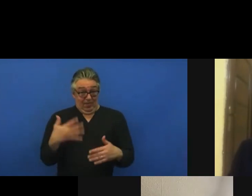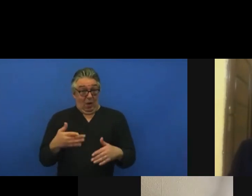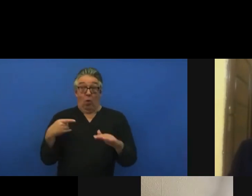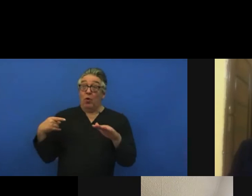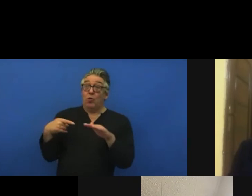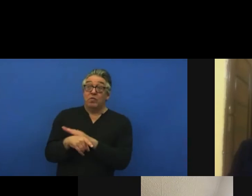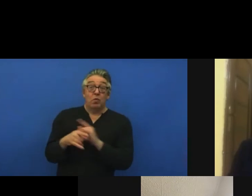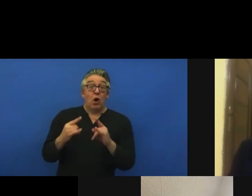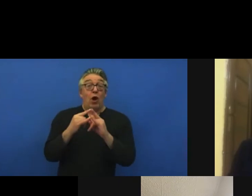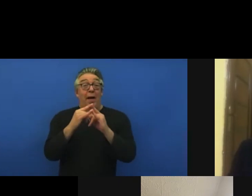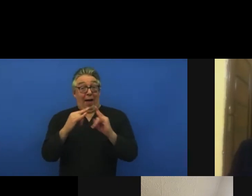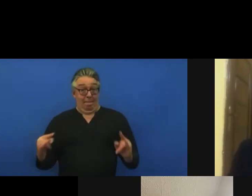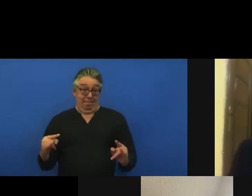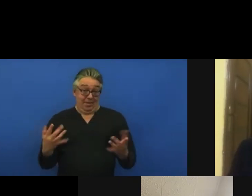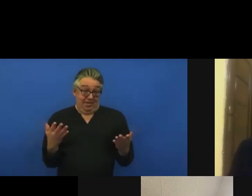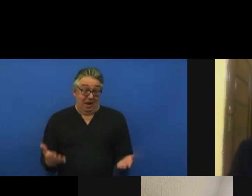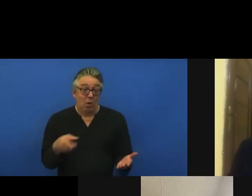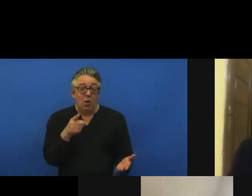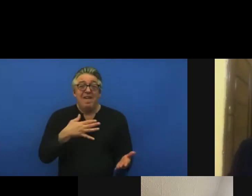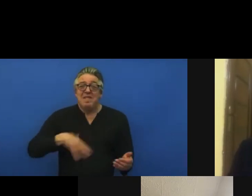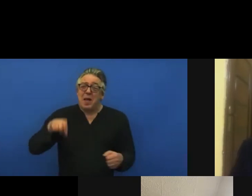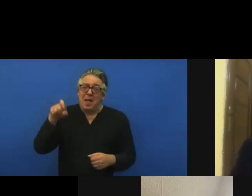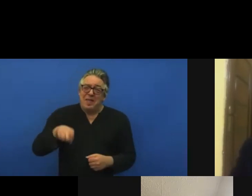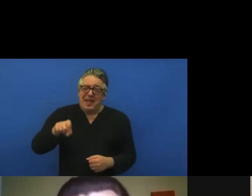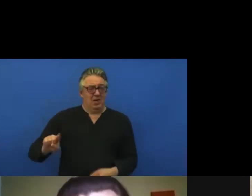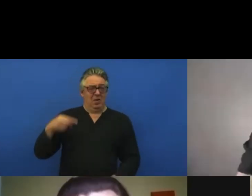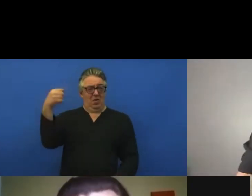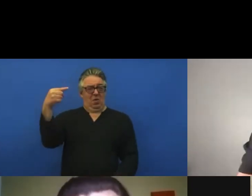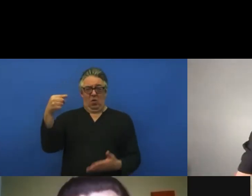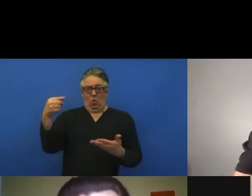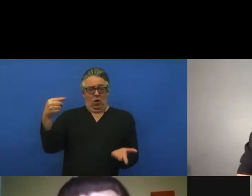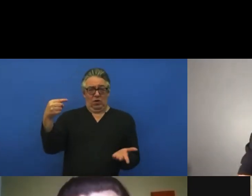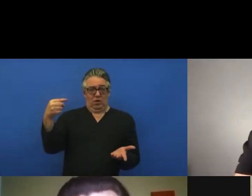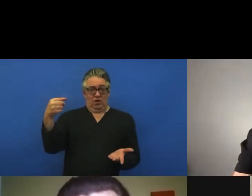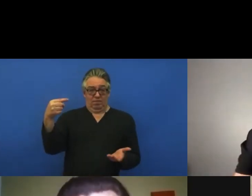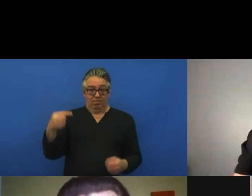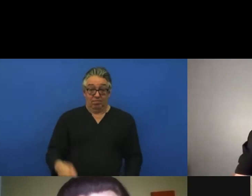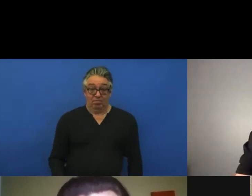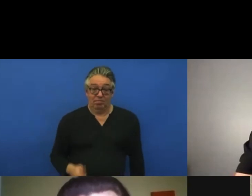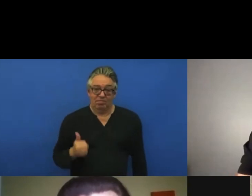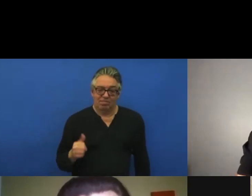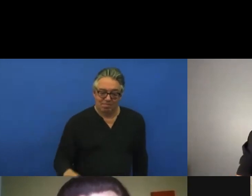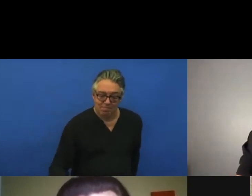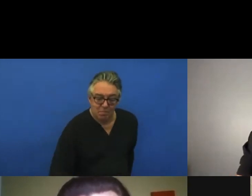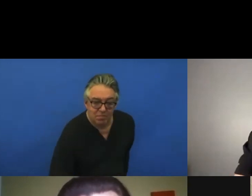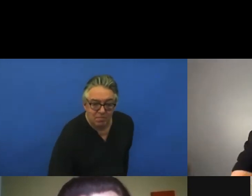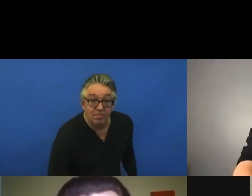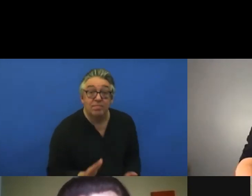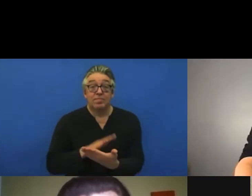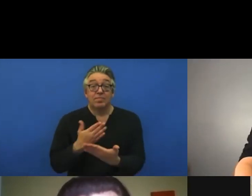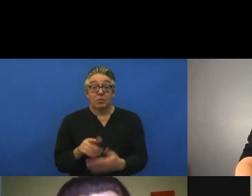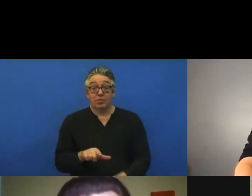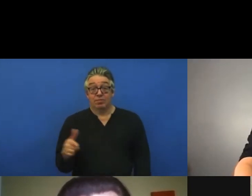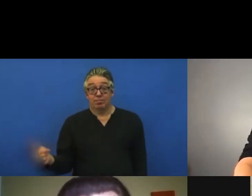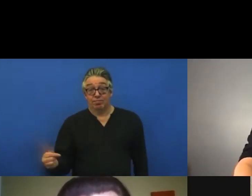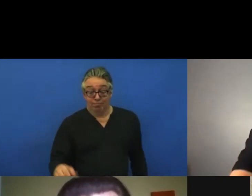your most dire need now as someone with disability living in a camp? تعتقد بهيك وضع تحتاج أنت شخص And مساعد do you think